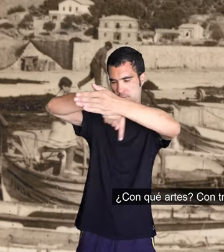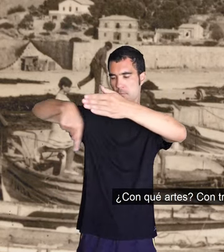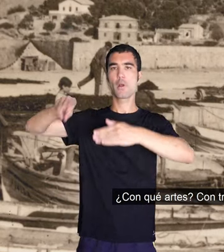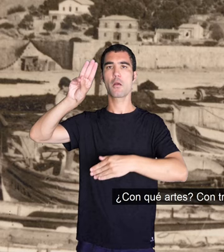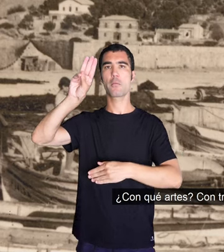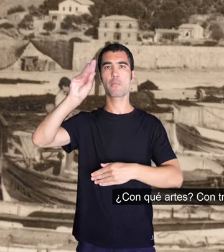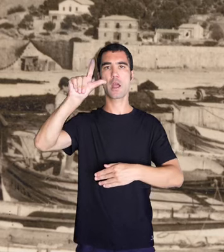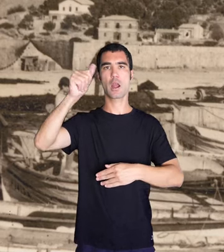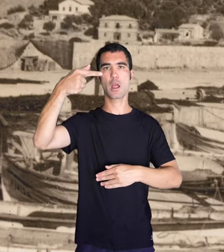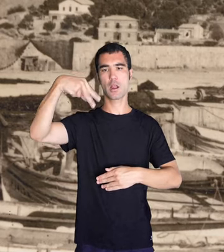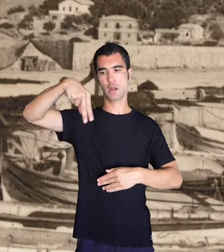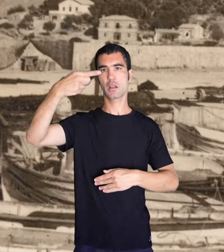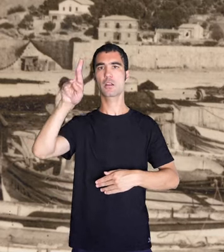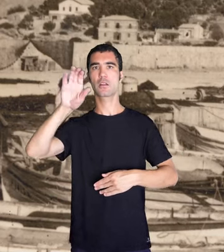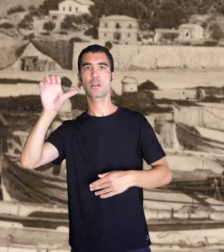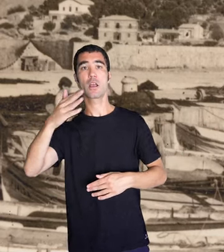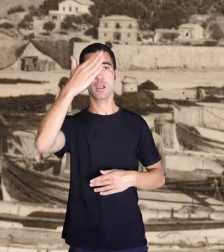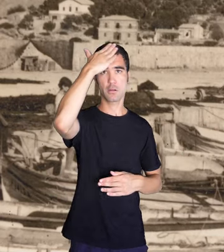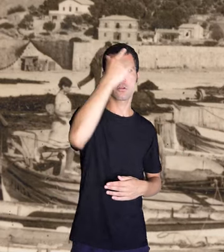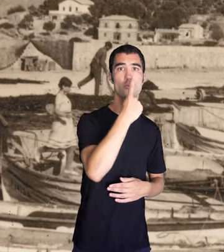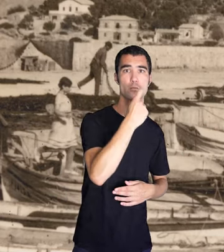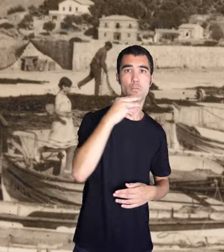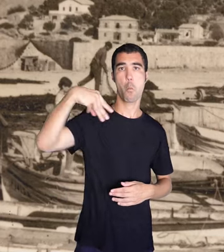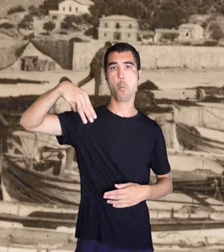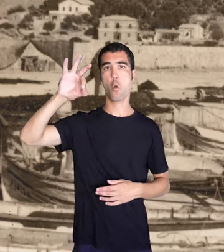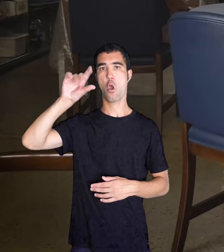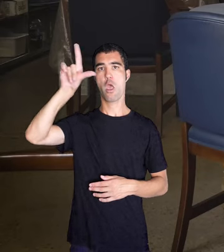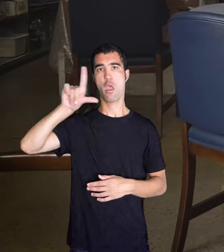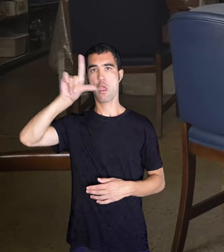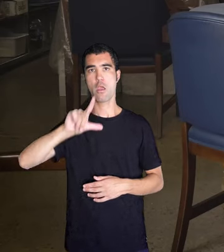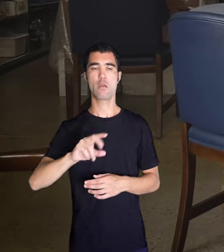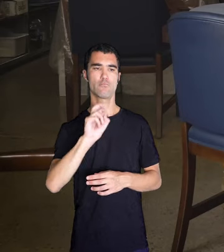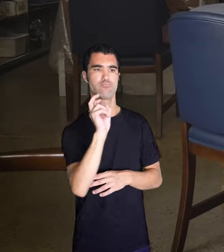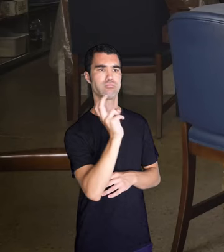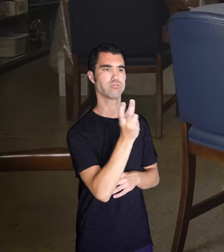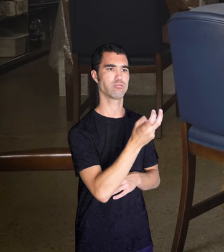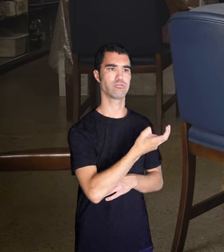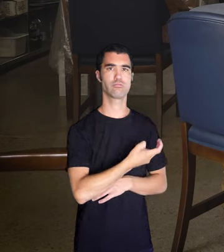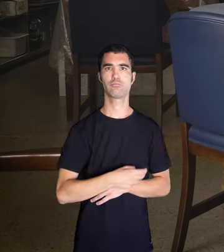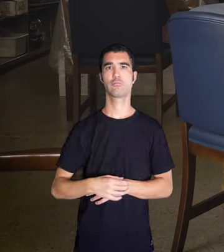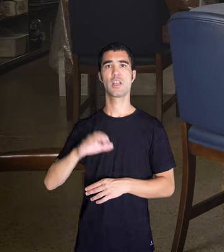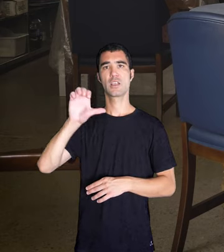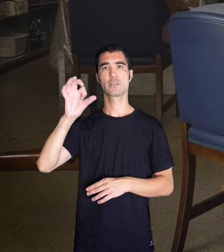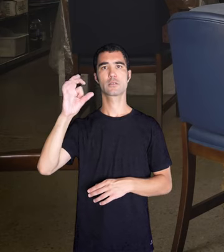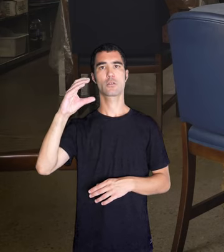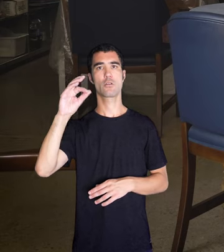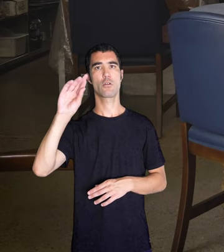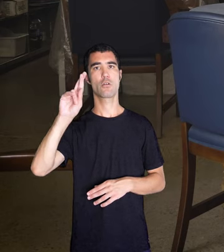havia res més. Quin peix? Pues carrotjos, molls, pagells,